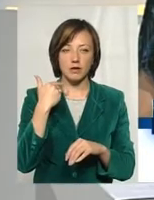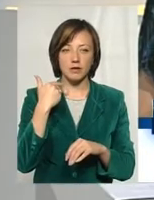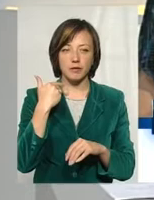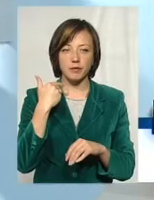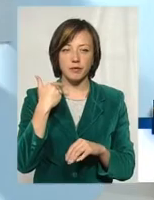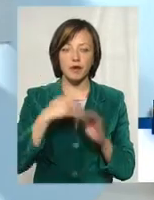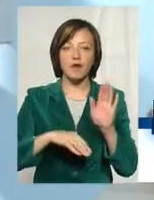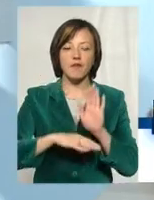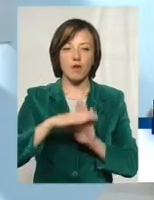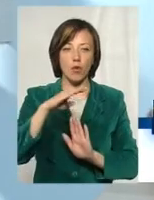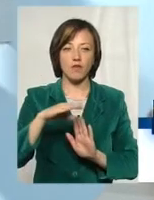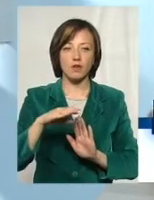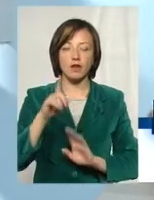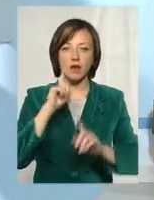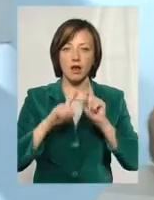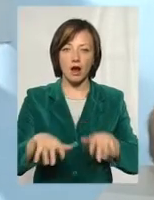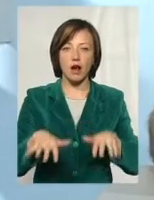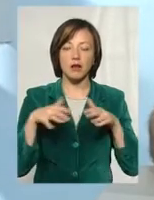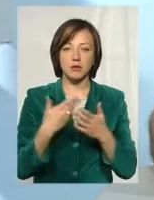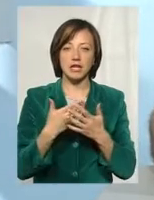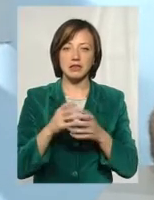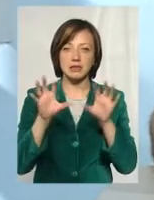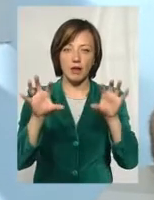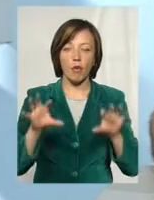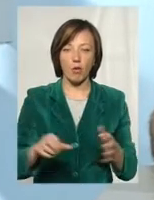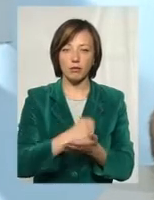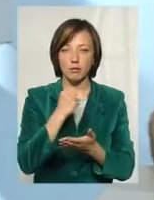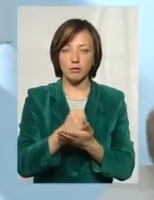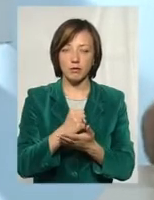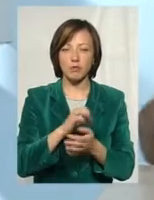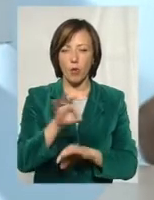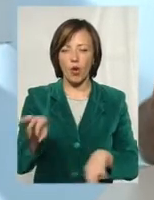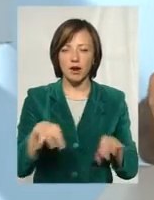в Верховній Раді виходить там законопроект, що коли